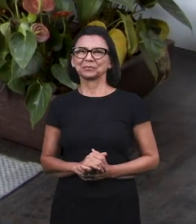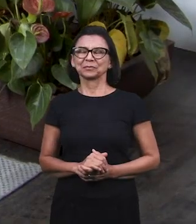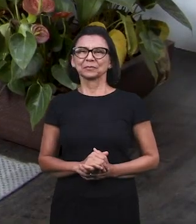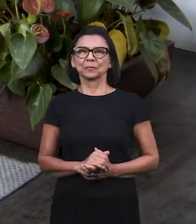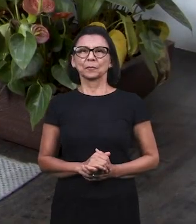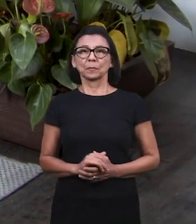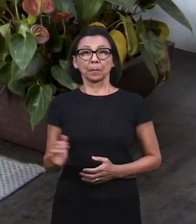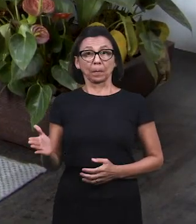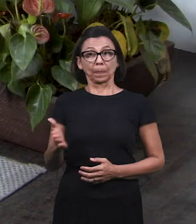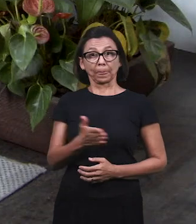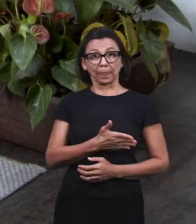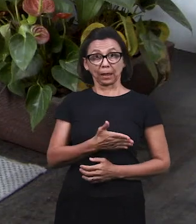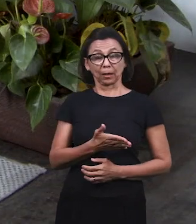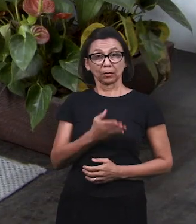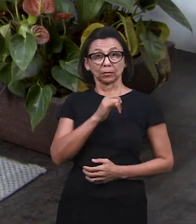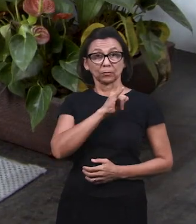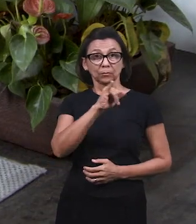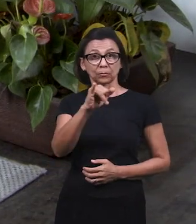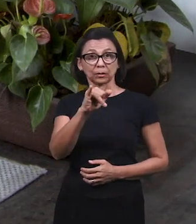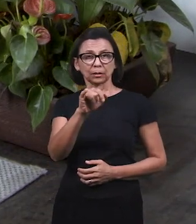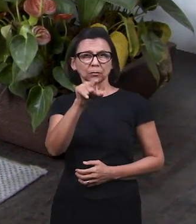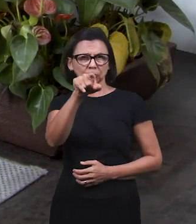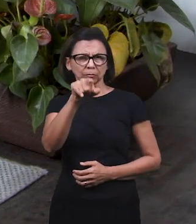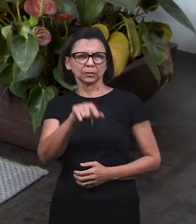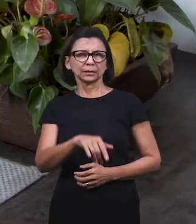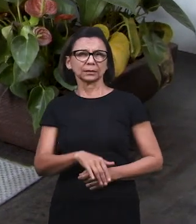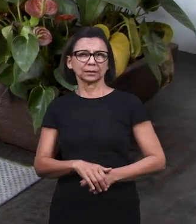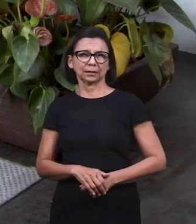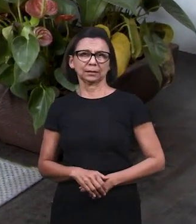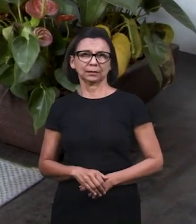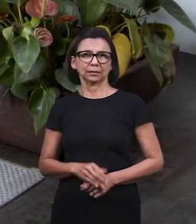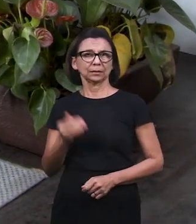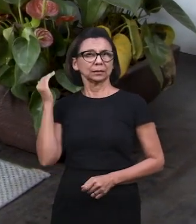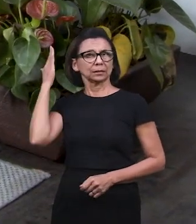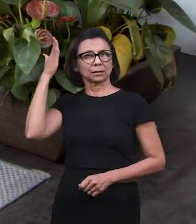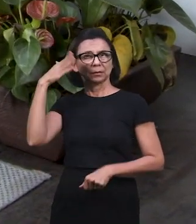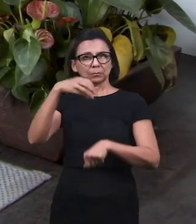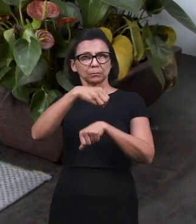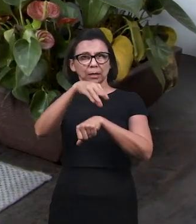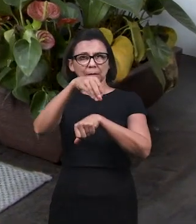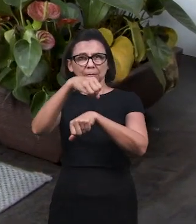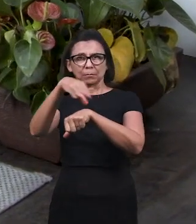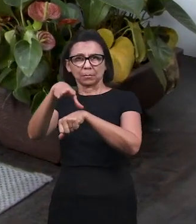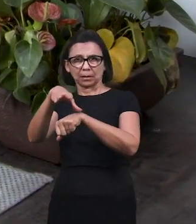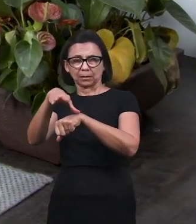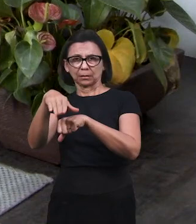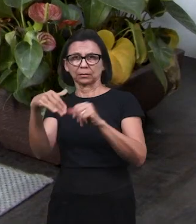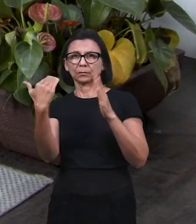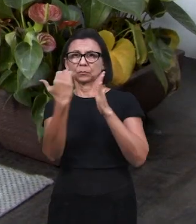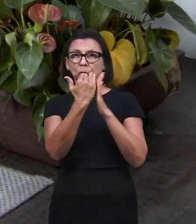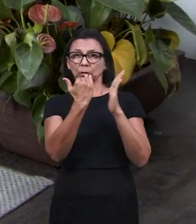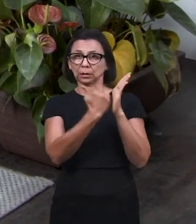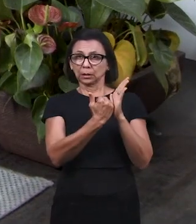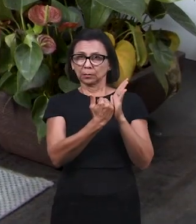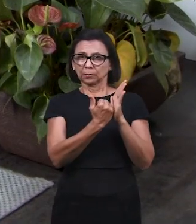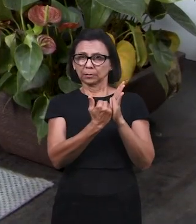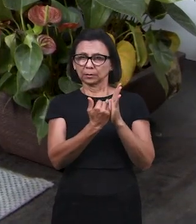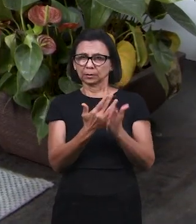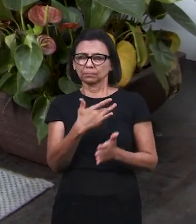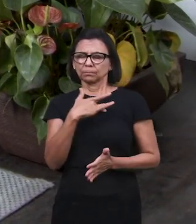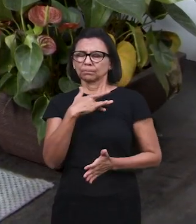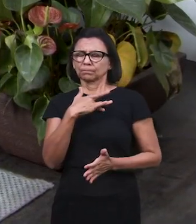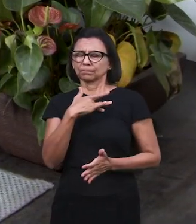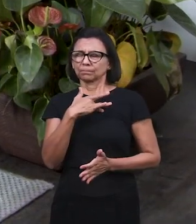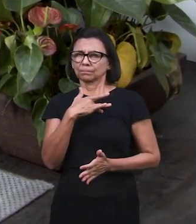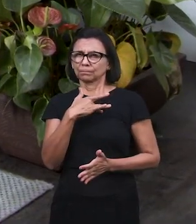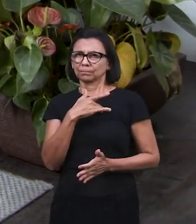on vous tendra avec joie. Maintenant, je vais vous parler à vous qui avez été touchés par le message transmis par ce programme.